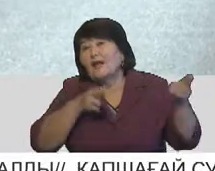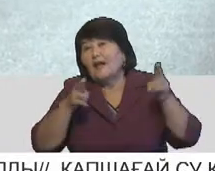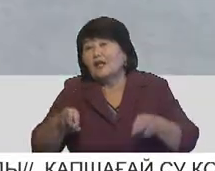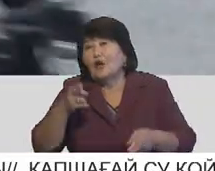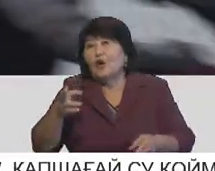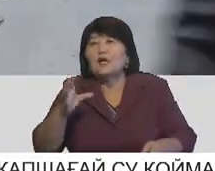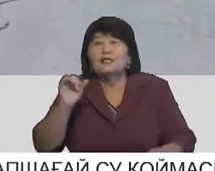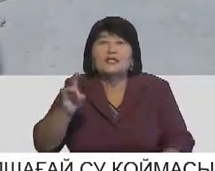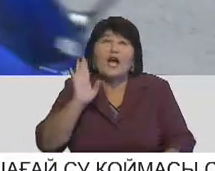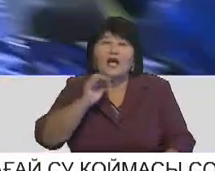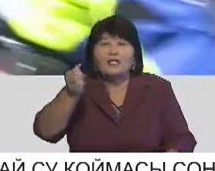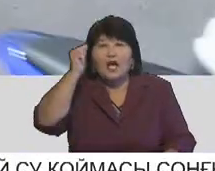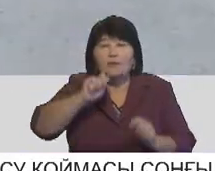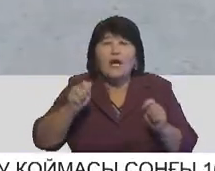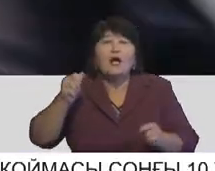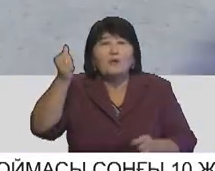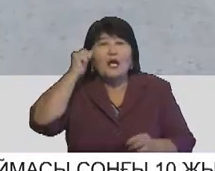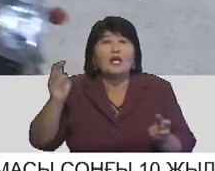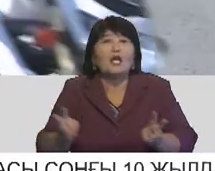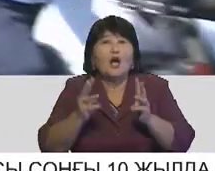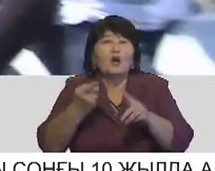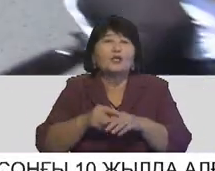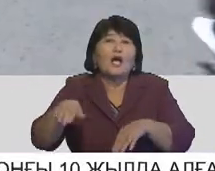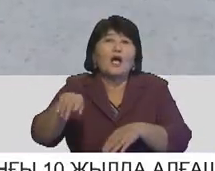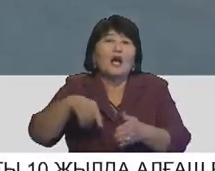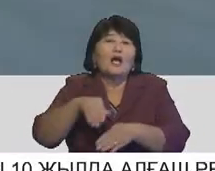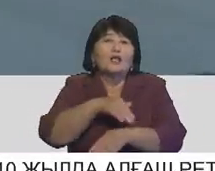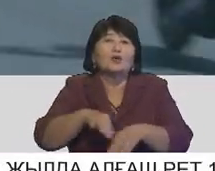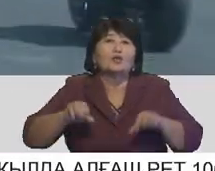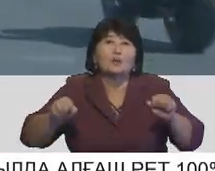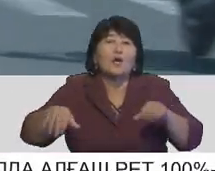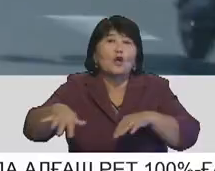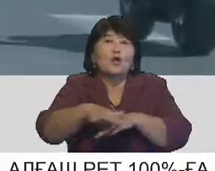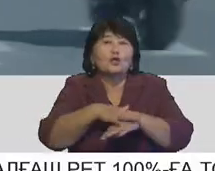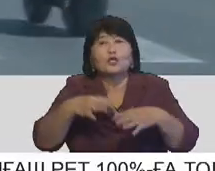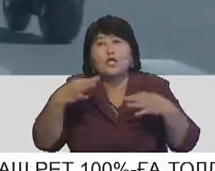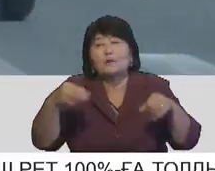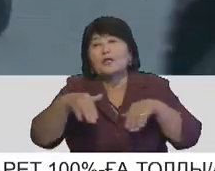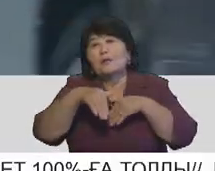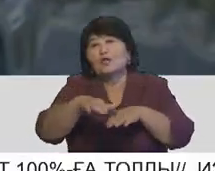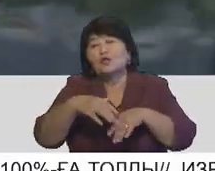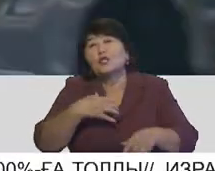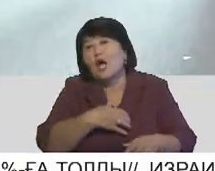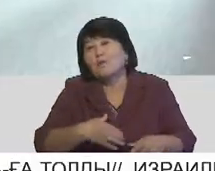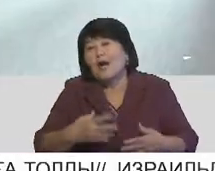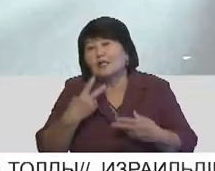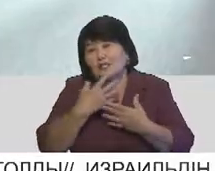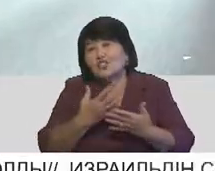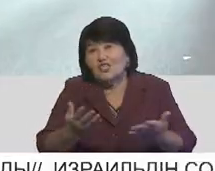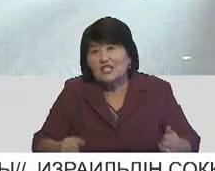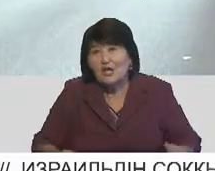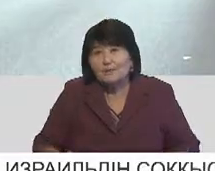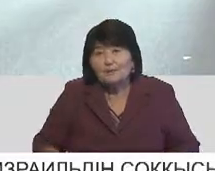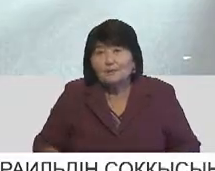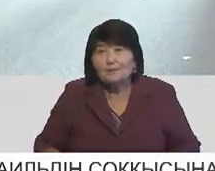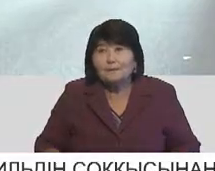Сырана монументінен бастап, Мәңгілік алау маңына дейін қала көшелерімен жүріп өтіп, жұртшылыққа бейбіт шерудің маңызын жеткізді.